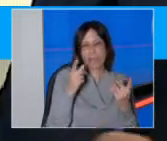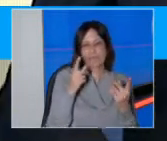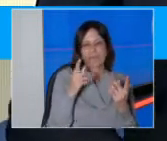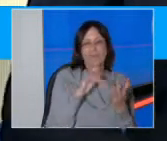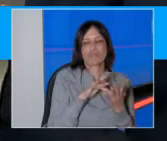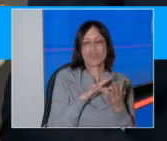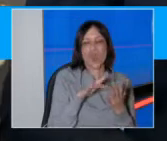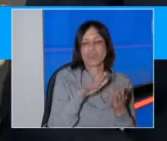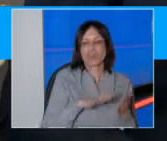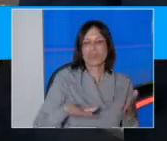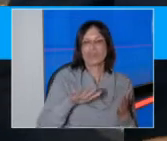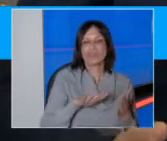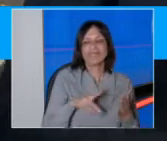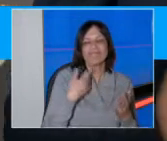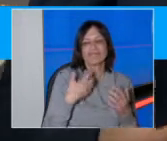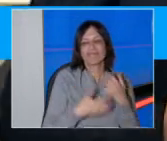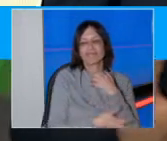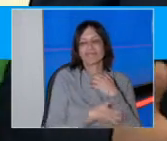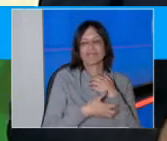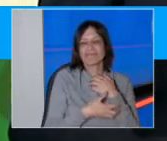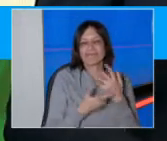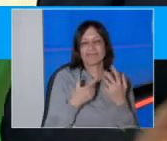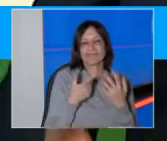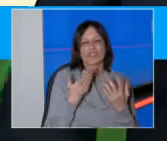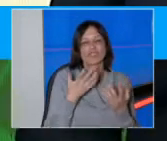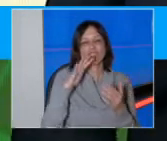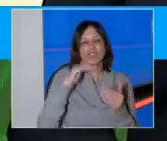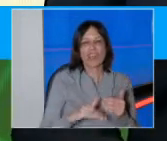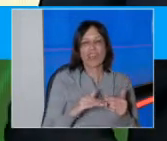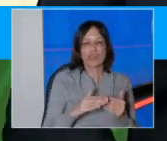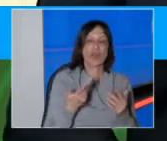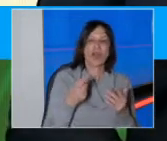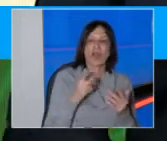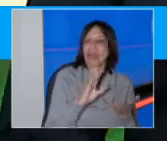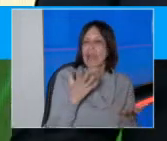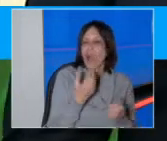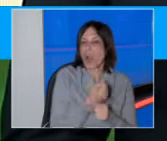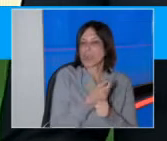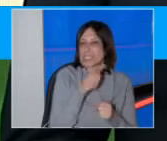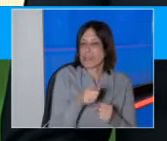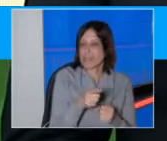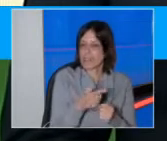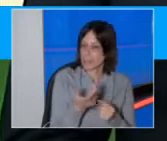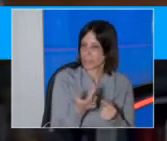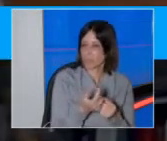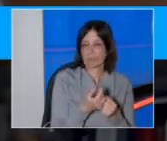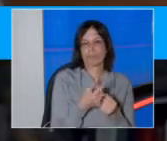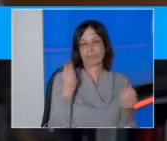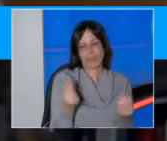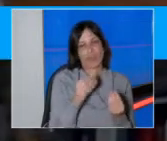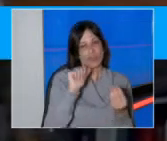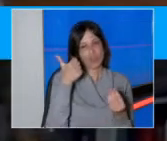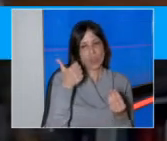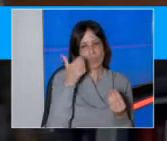בשכבה הנמוכה ביותר הסוציו-אקונומית. איך עושים את זה? דרך מה? מרכזים מיוחדים? איך זה עובד בפועל? אז